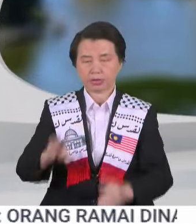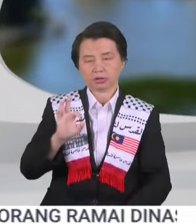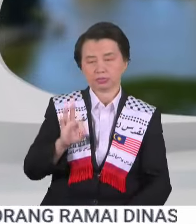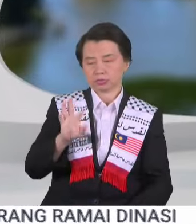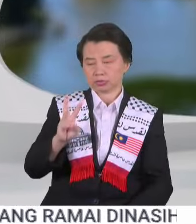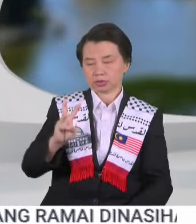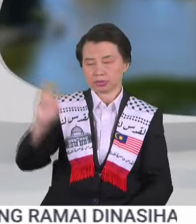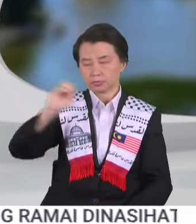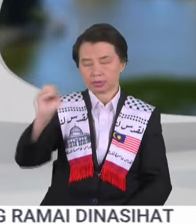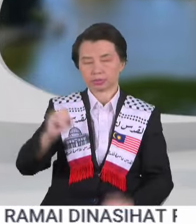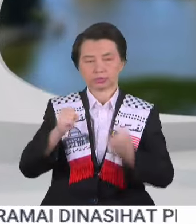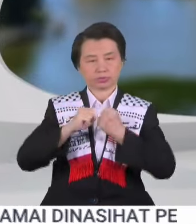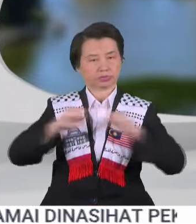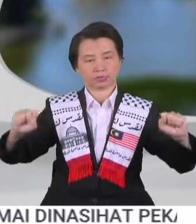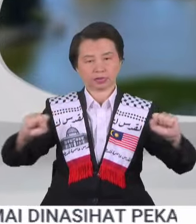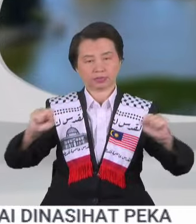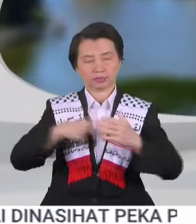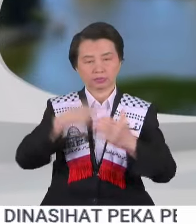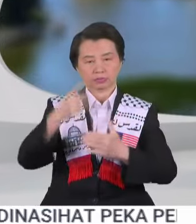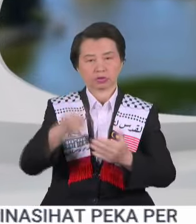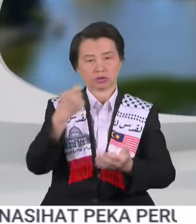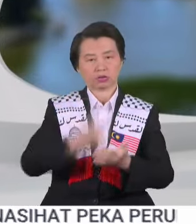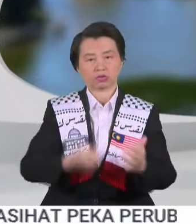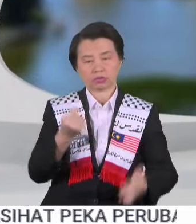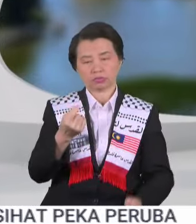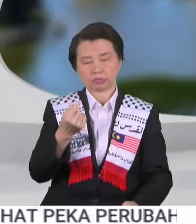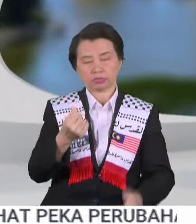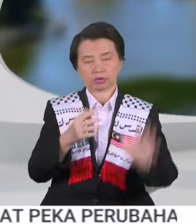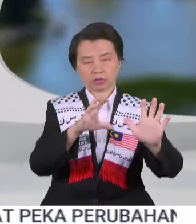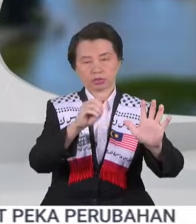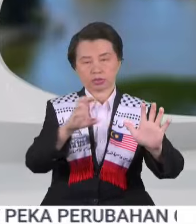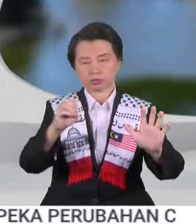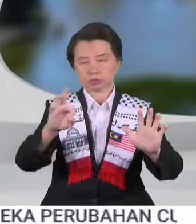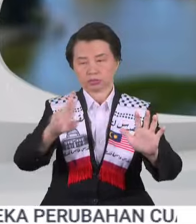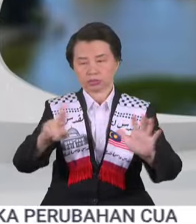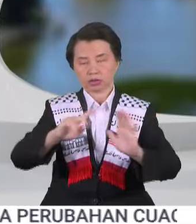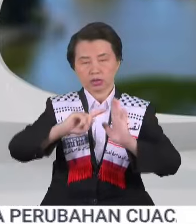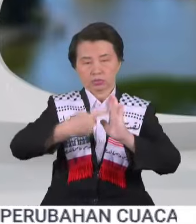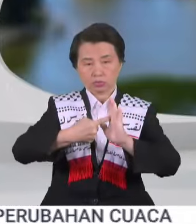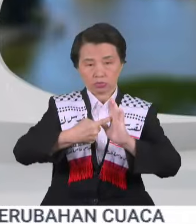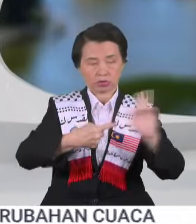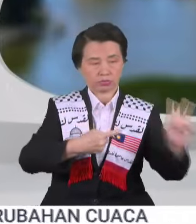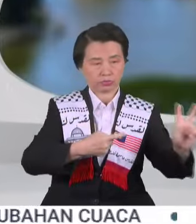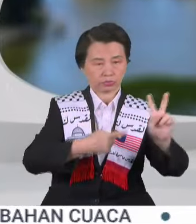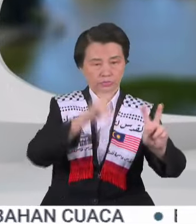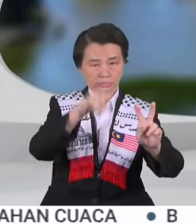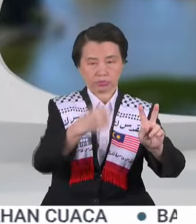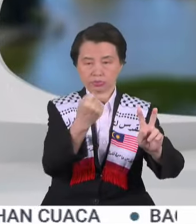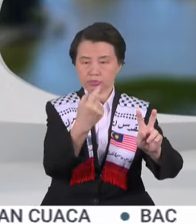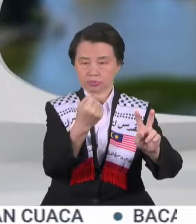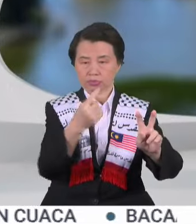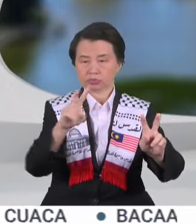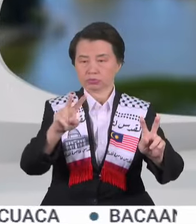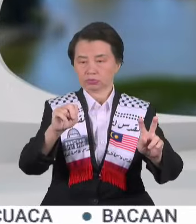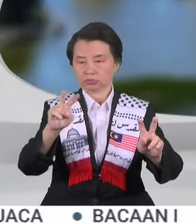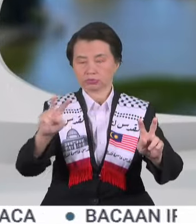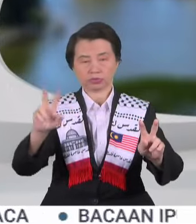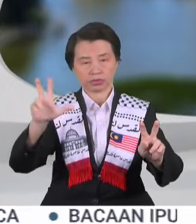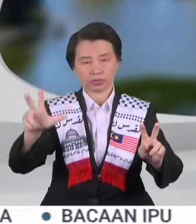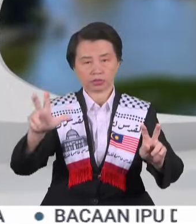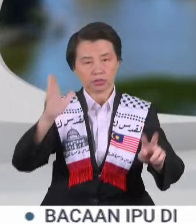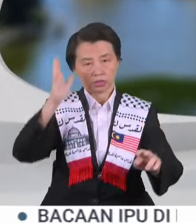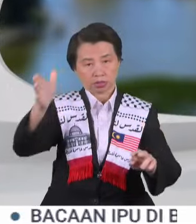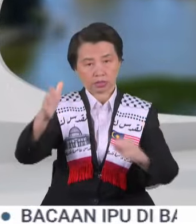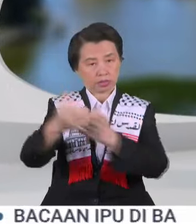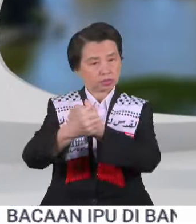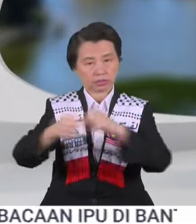siap dilaksanakan. Projek dengan kos sebanyak RM500,000 itu bermula pada 22 November 2023 dan dijangka